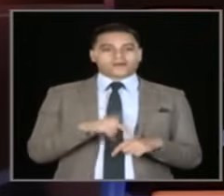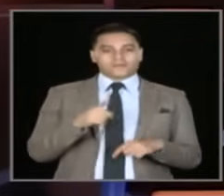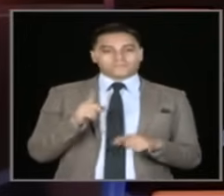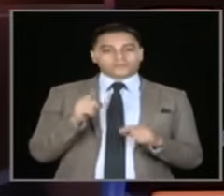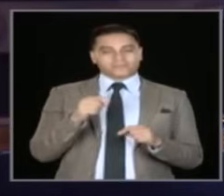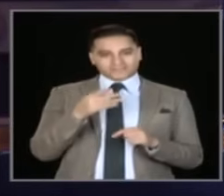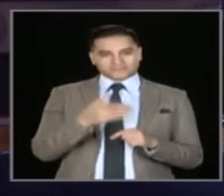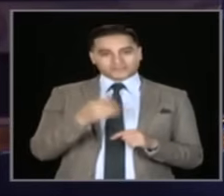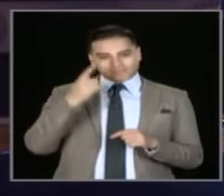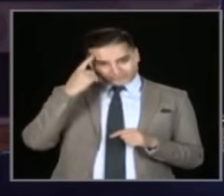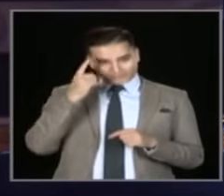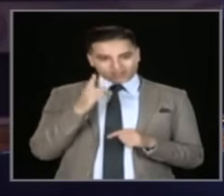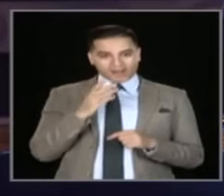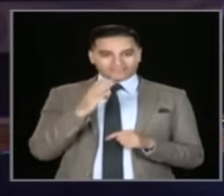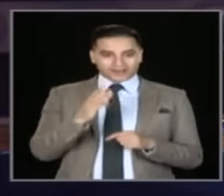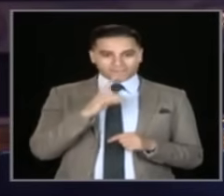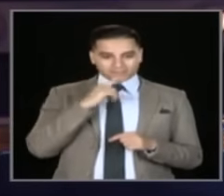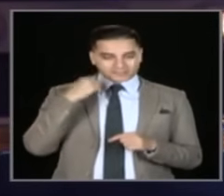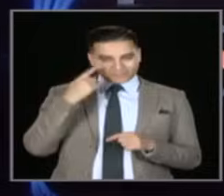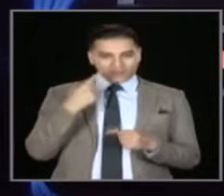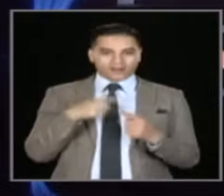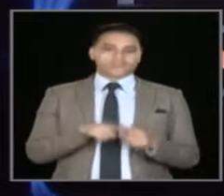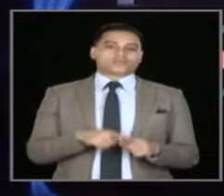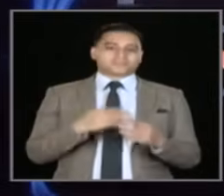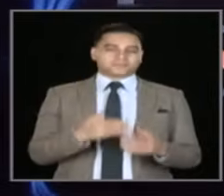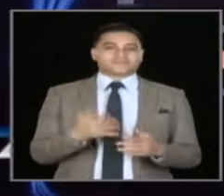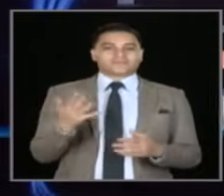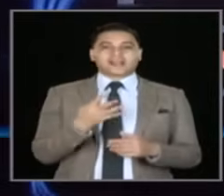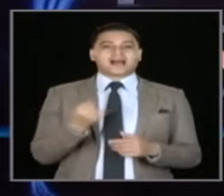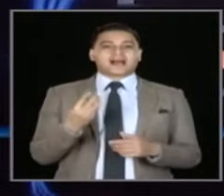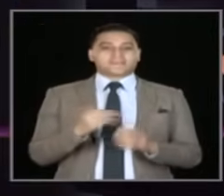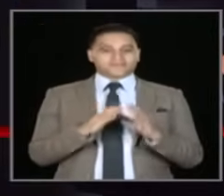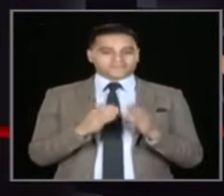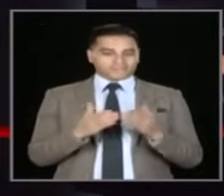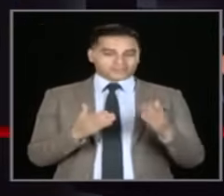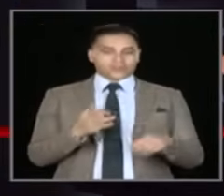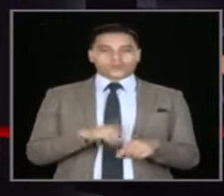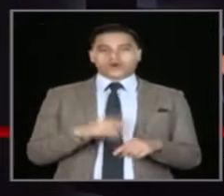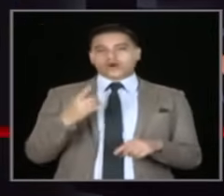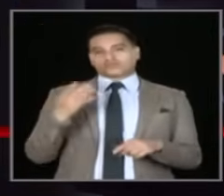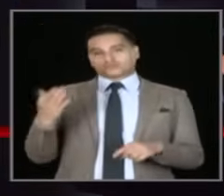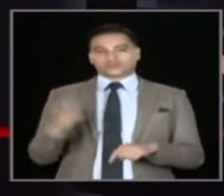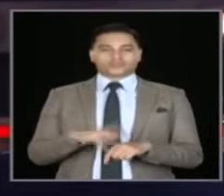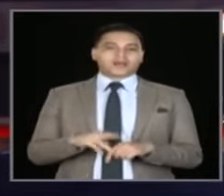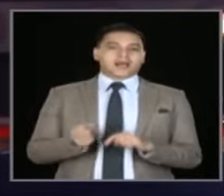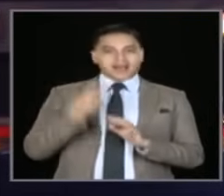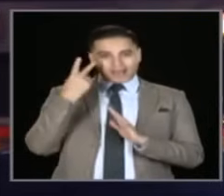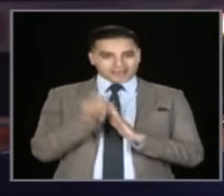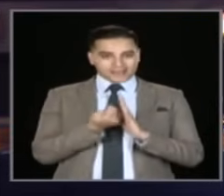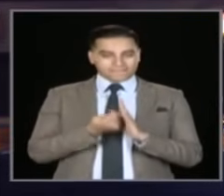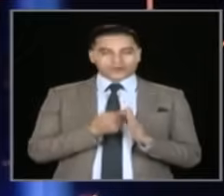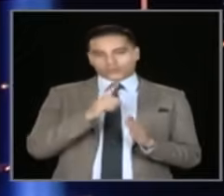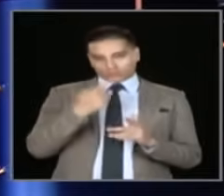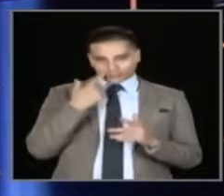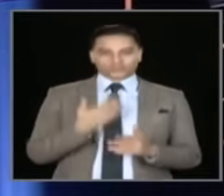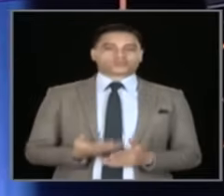ميزة، ما عندوش الإجابات ولكن بيعرف يفكر. 40 فالنسيا، 10 البصمة. أدب والسؤال